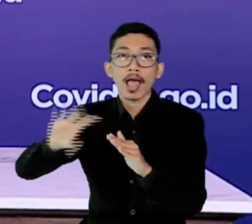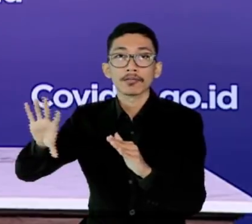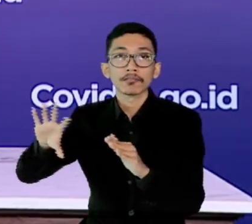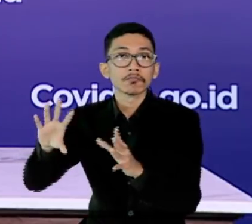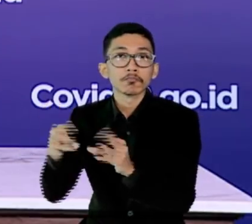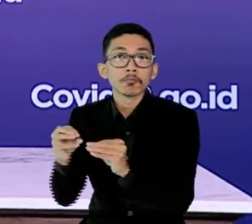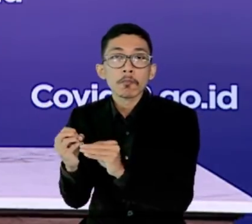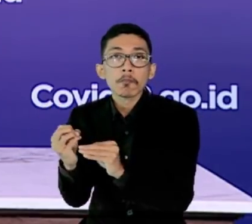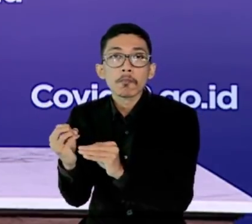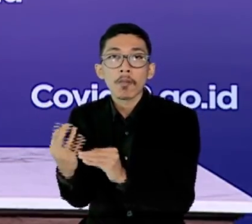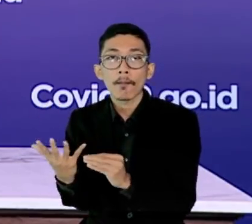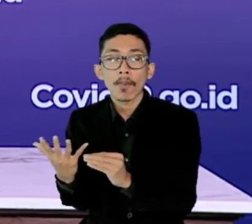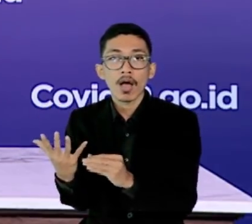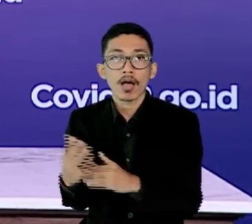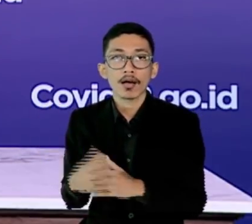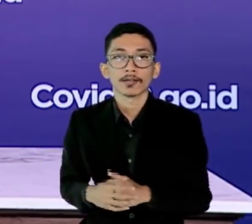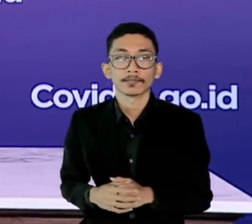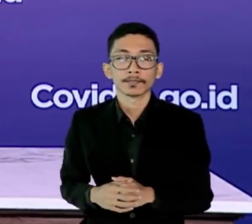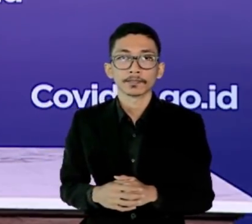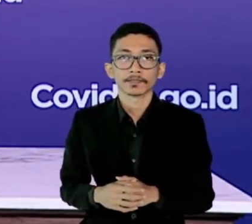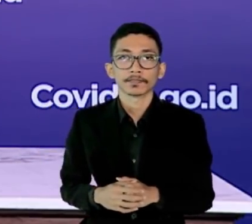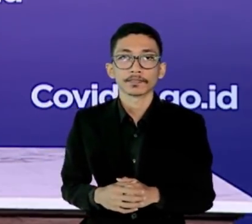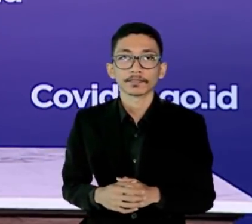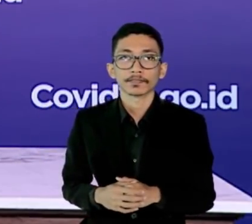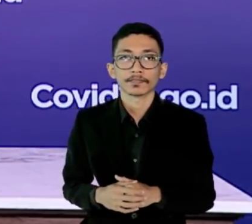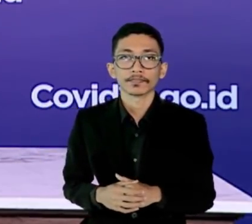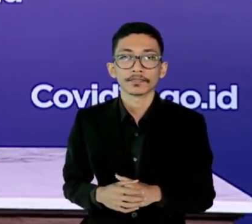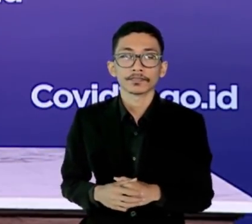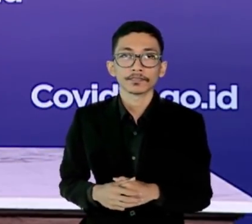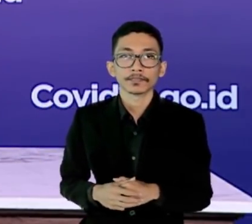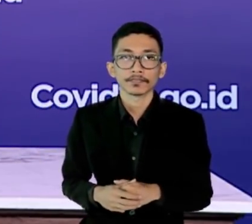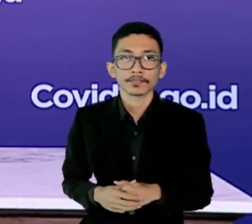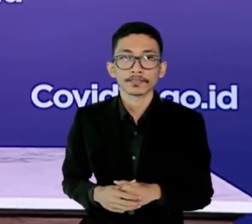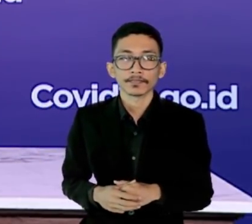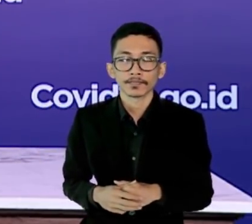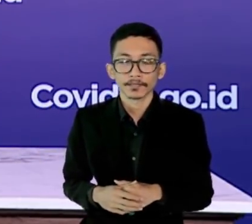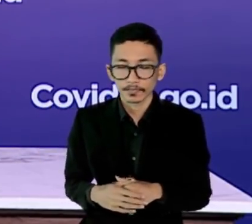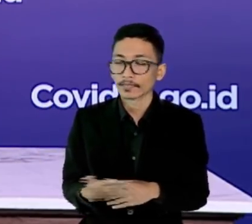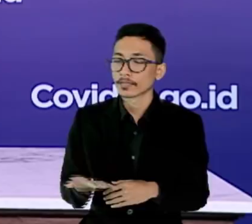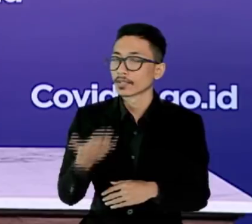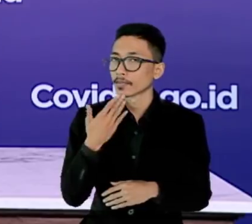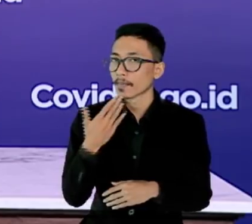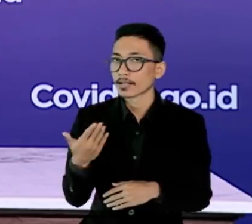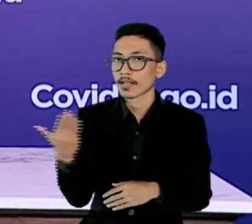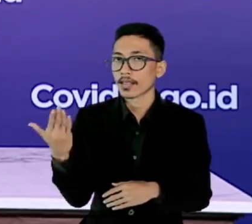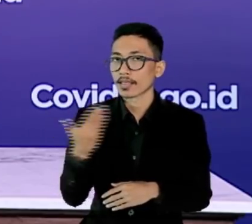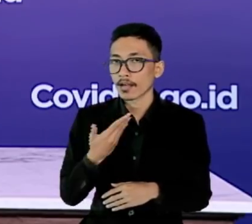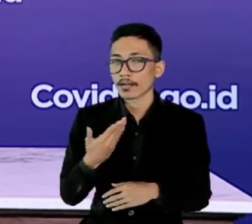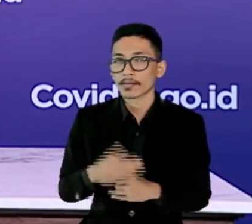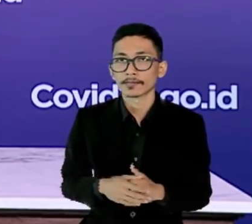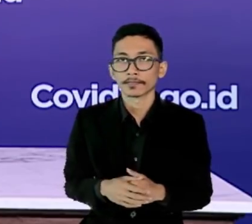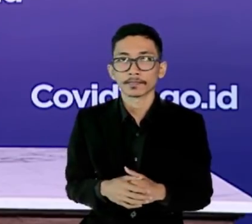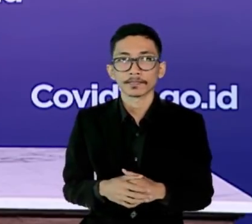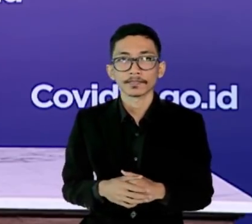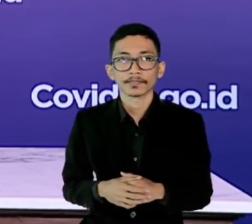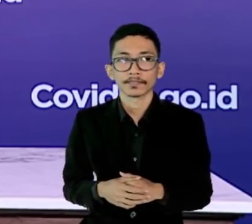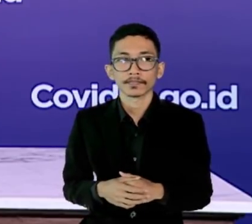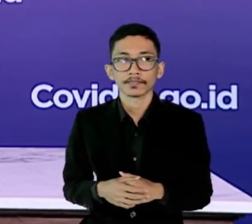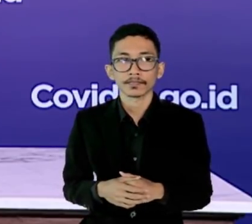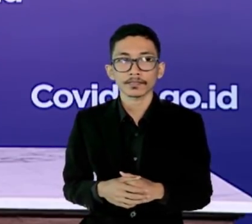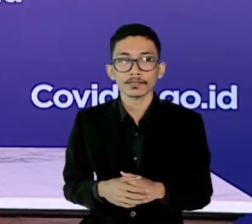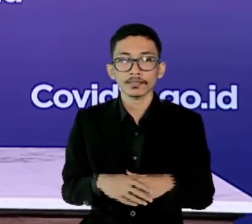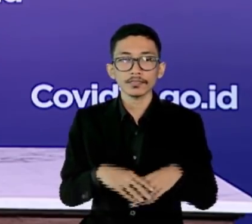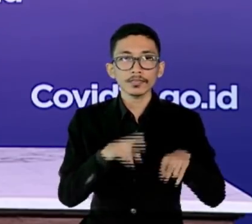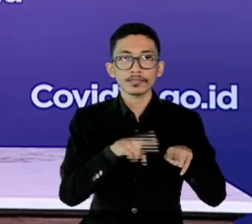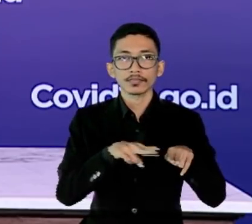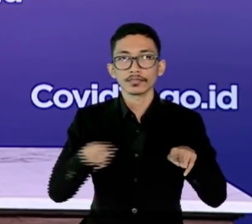jumlah isoter yang sekarang tetap difungsikan? Terima kasih. Terima kasih pada liputan6.com. Keterisian tempat